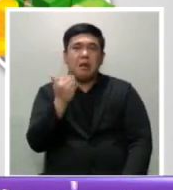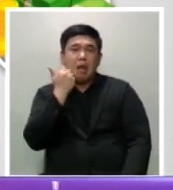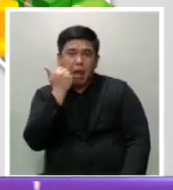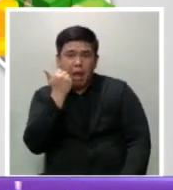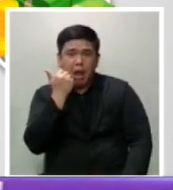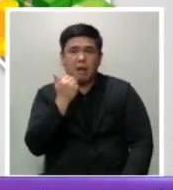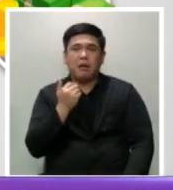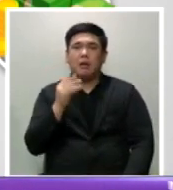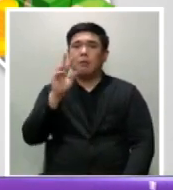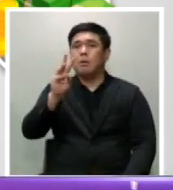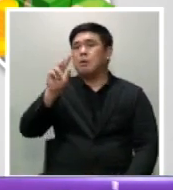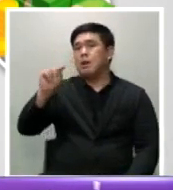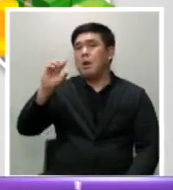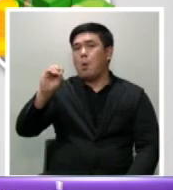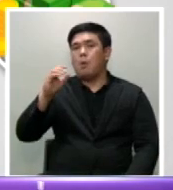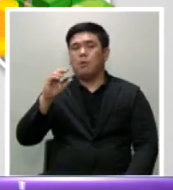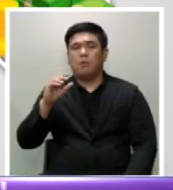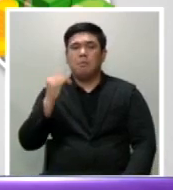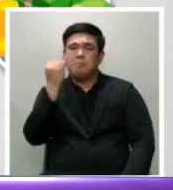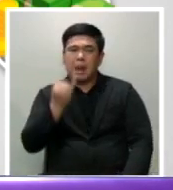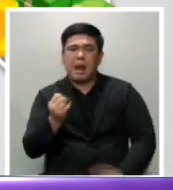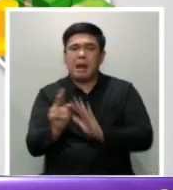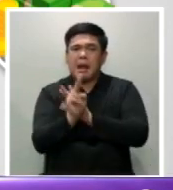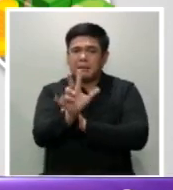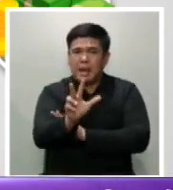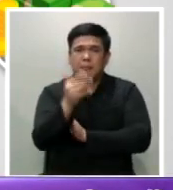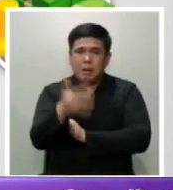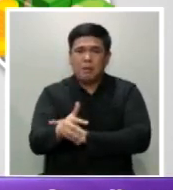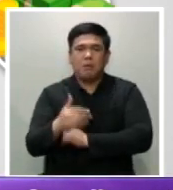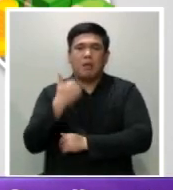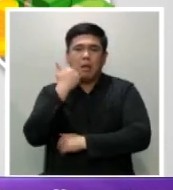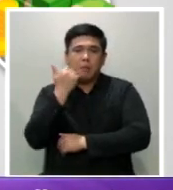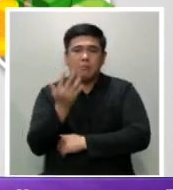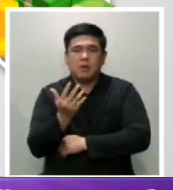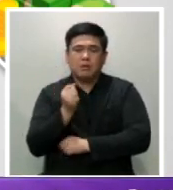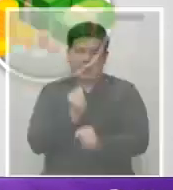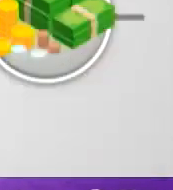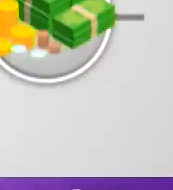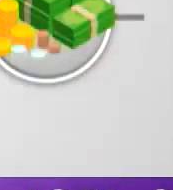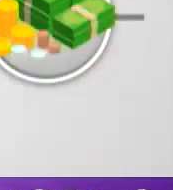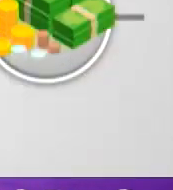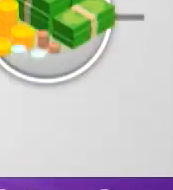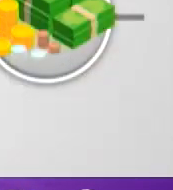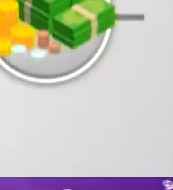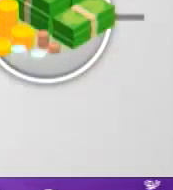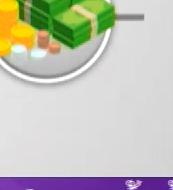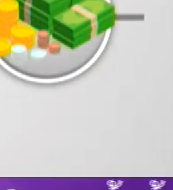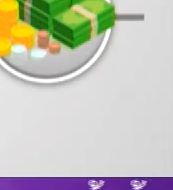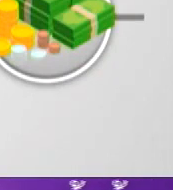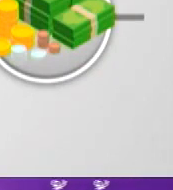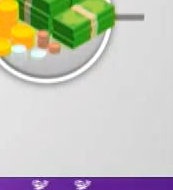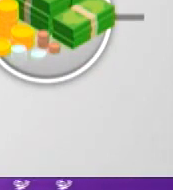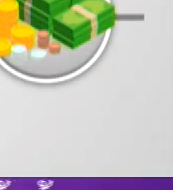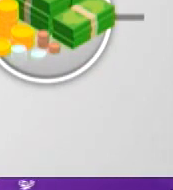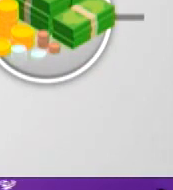ใน WTO 3แล้ว3ครั้ง3คราเนี่ยแล้วยังไม่ได้ทำอะไรเลยเนี่ยแปลว่าไม่นำพาต่